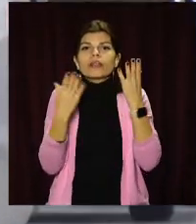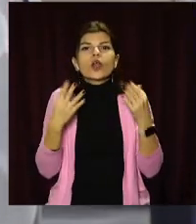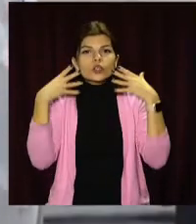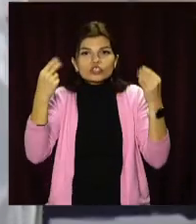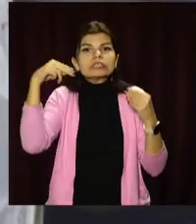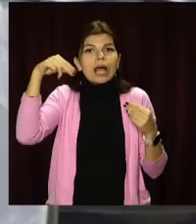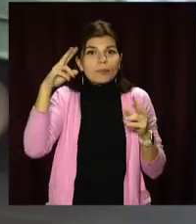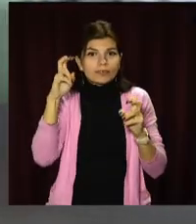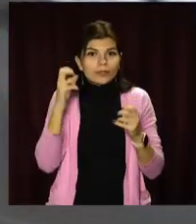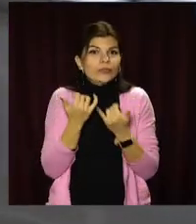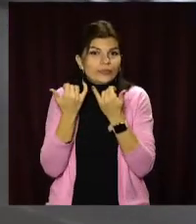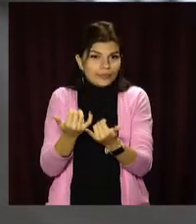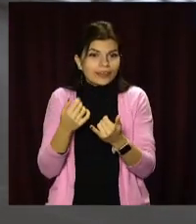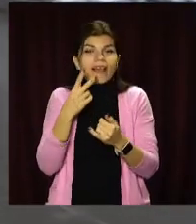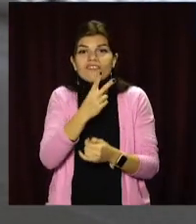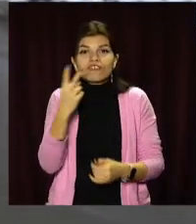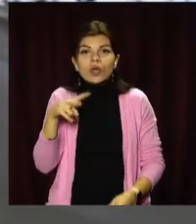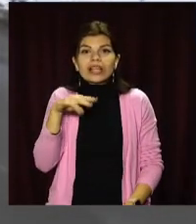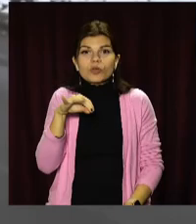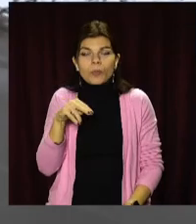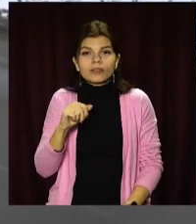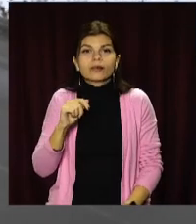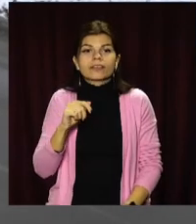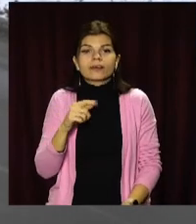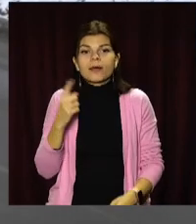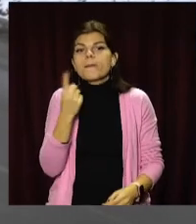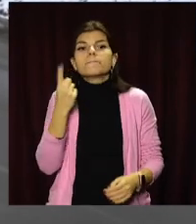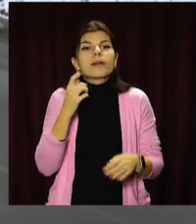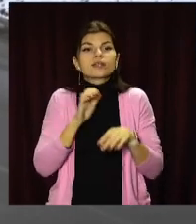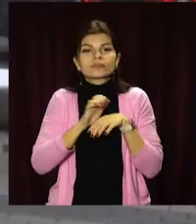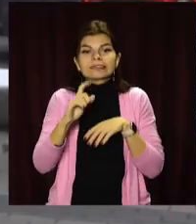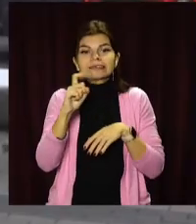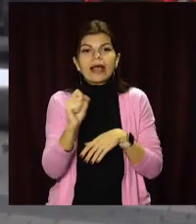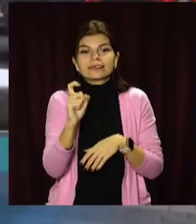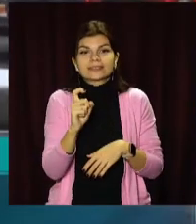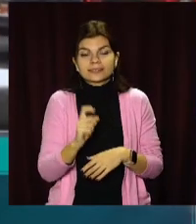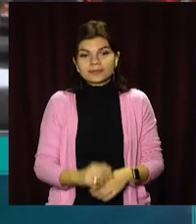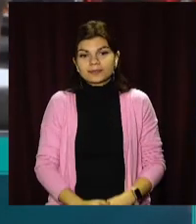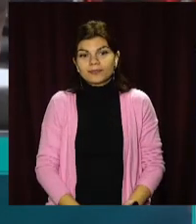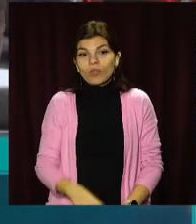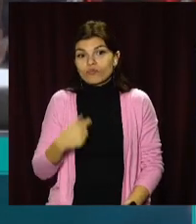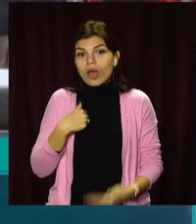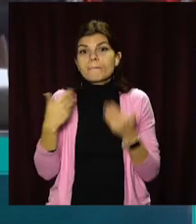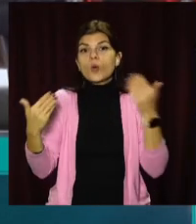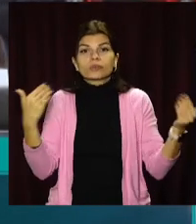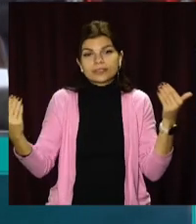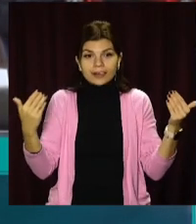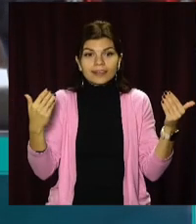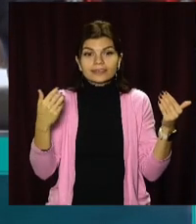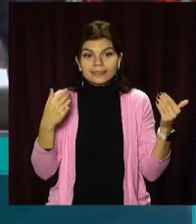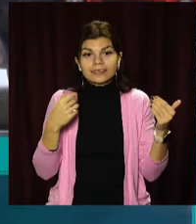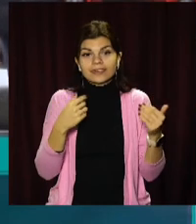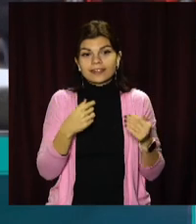народження запорожця. 22 листопада – річниця випуску першої моделі ЗАЗ. У нас в музеї проходить виставка «Перспектива».